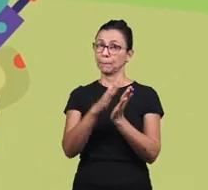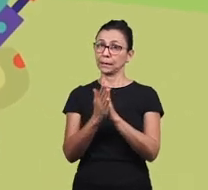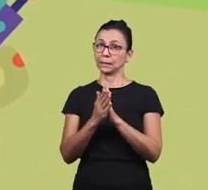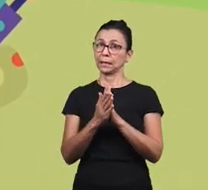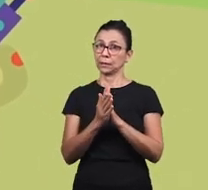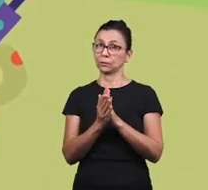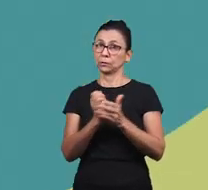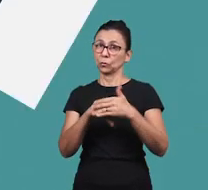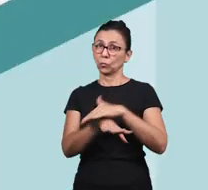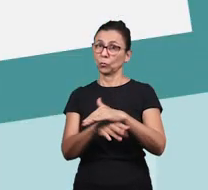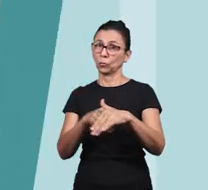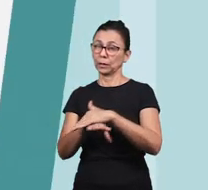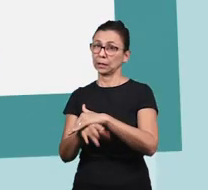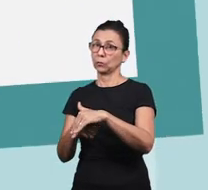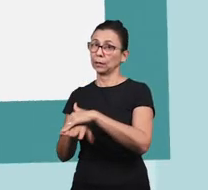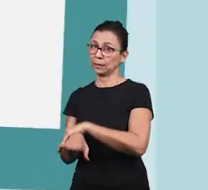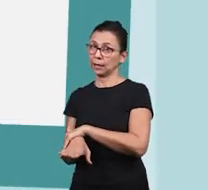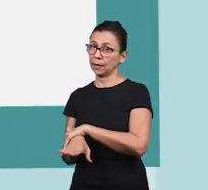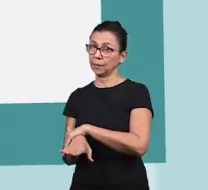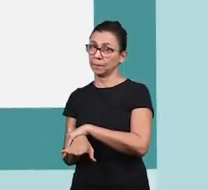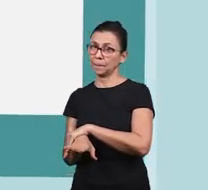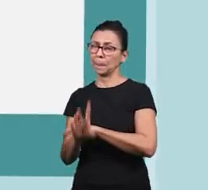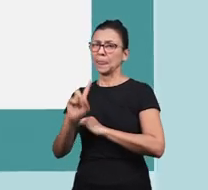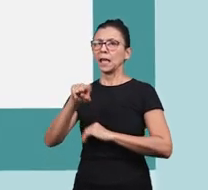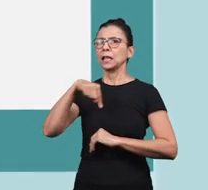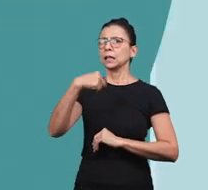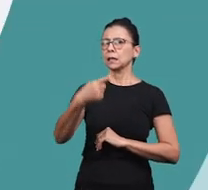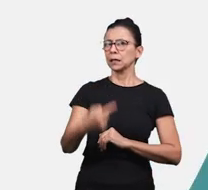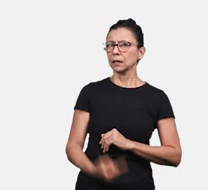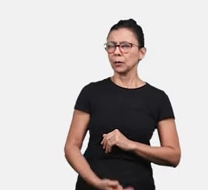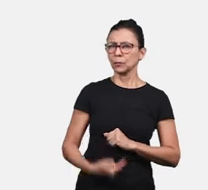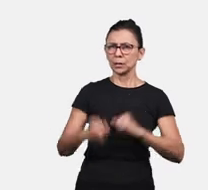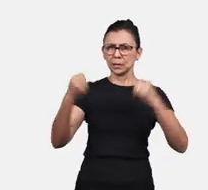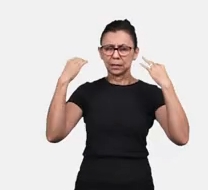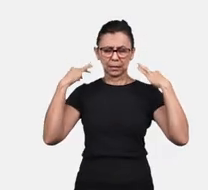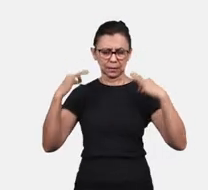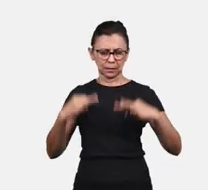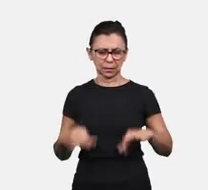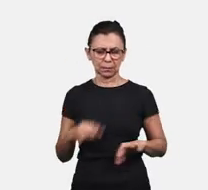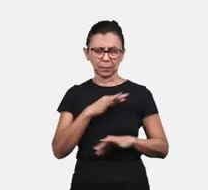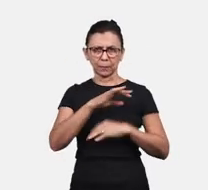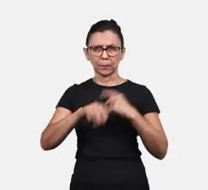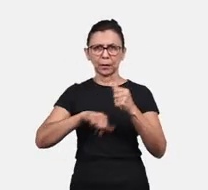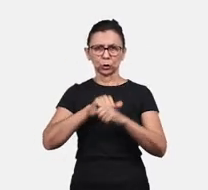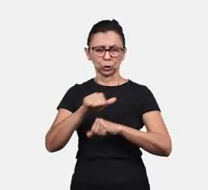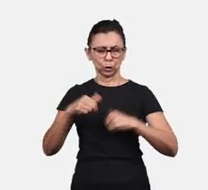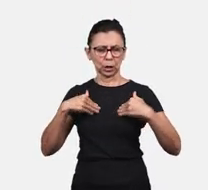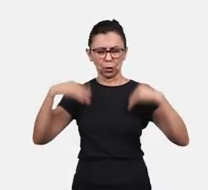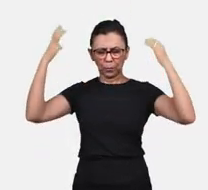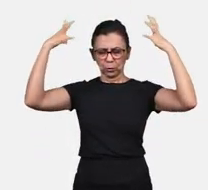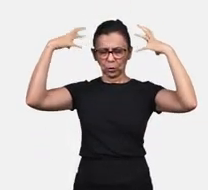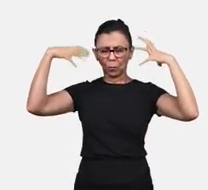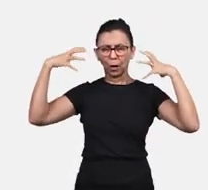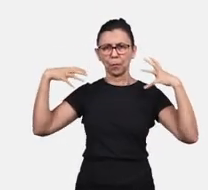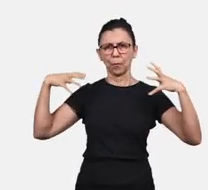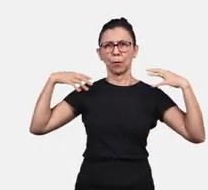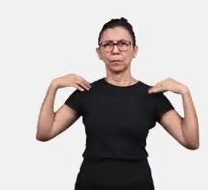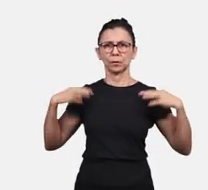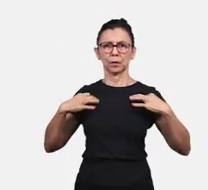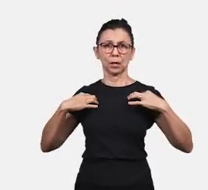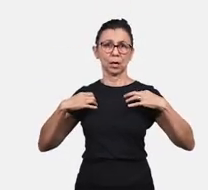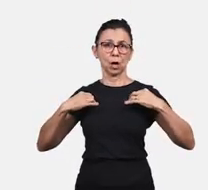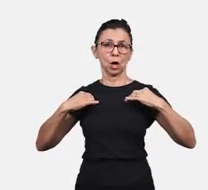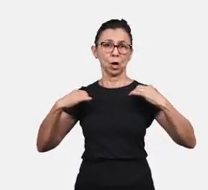ranger les jouets. Avec l'aide de la routine journalière, Héloïse se prépare pour aller à l'école en accomplissant tous les pas. Elle prend